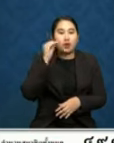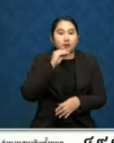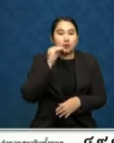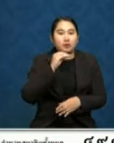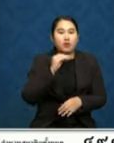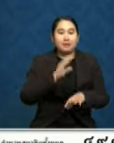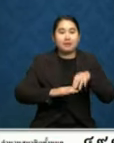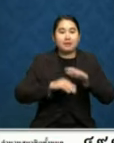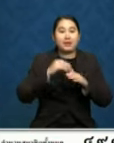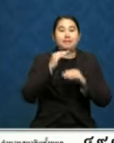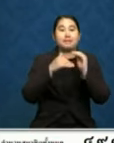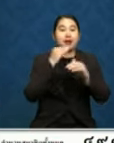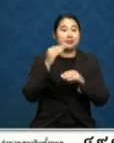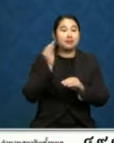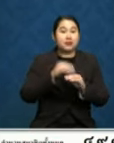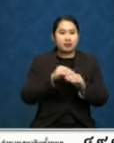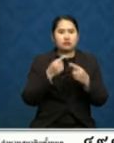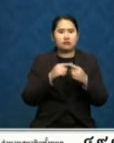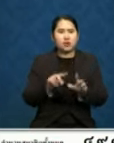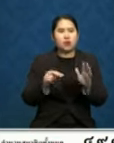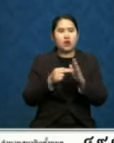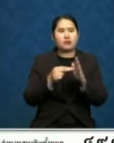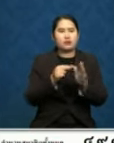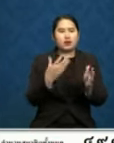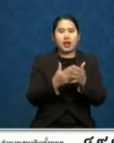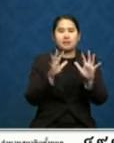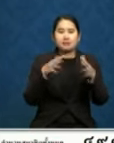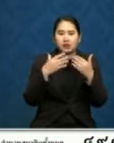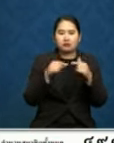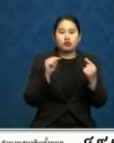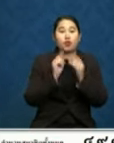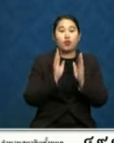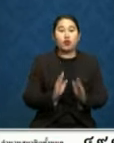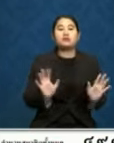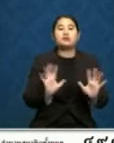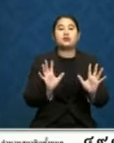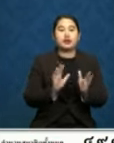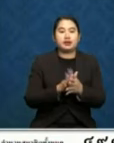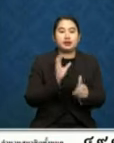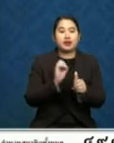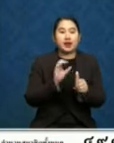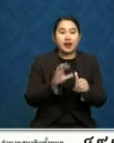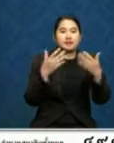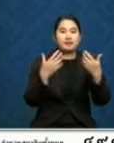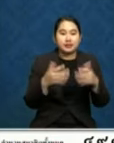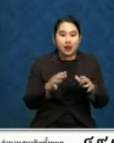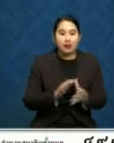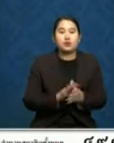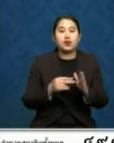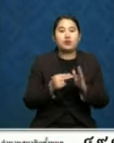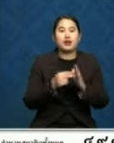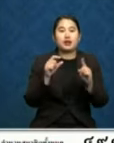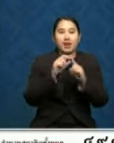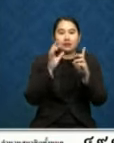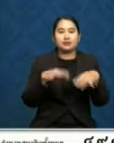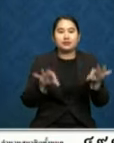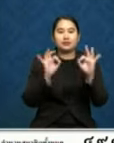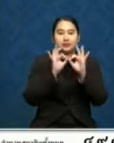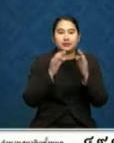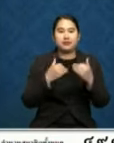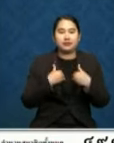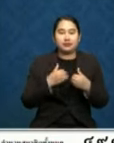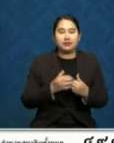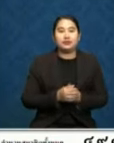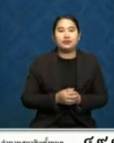skill re skill หรืออะไรก็ตามแต่การสร้างมูลค่าเพิ่มใช้กับมนุษย์ไม่ได้นะคะอันนี้เสนอแนะไปแล้วว่าการใช้คำเนี่ยสำคัญมากๆ